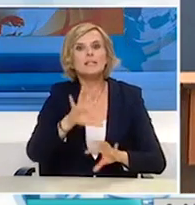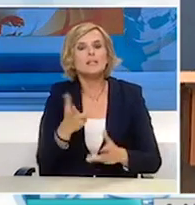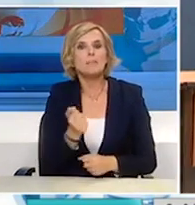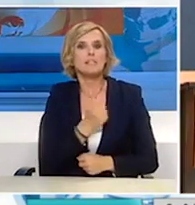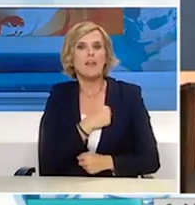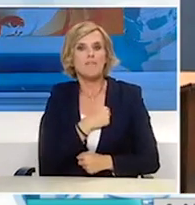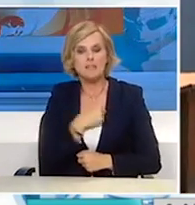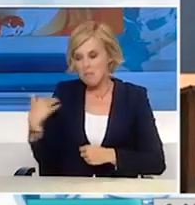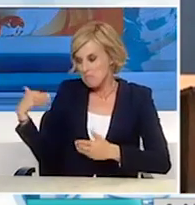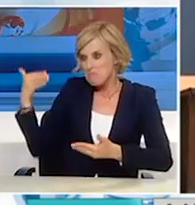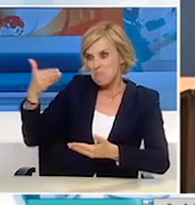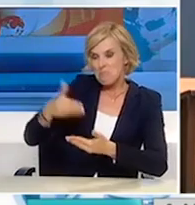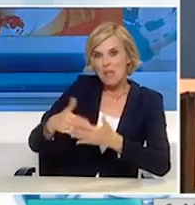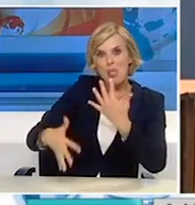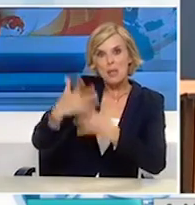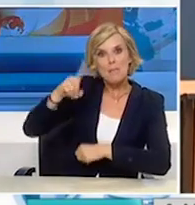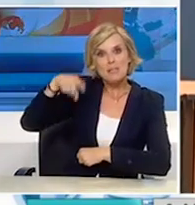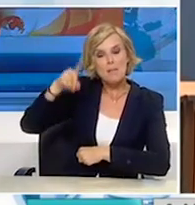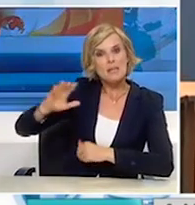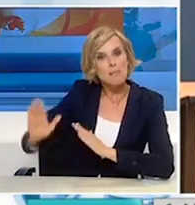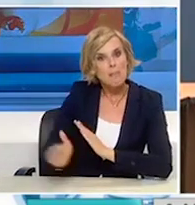Να πω εδώ ότι